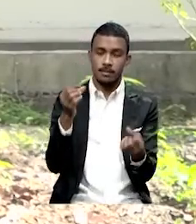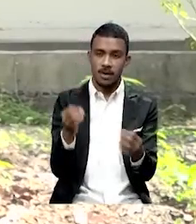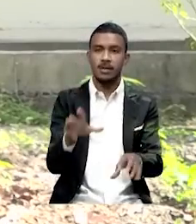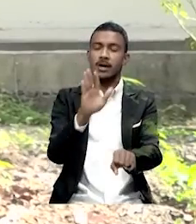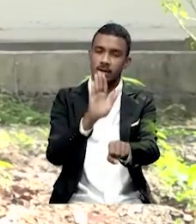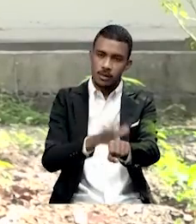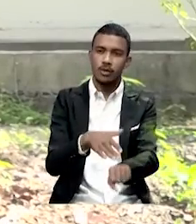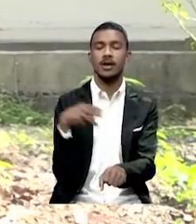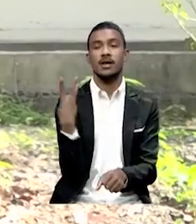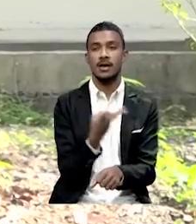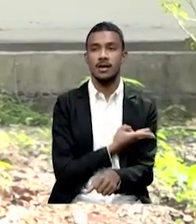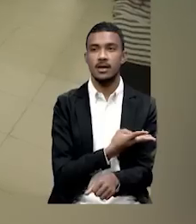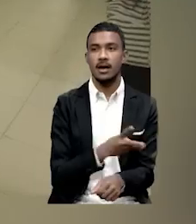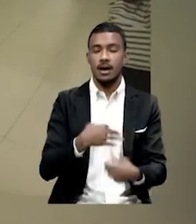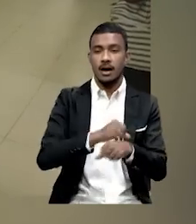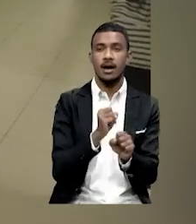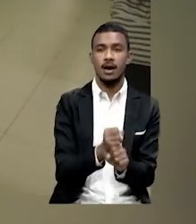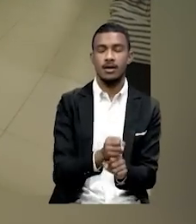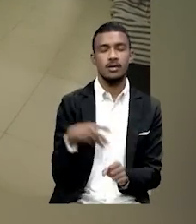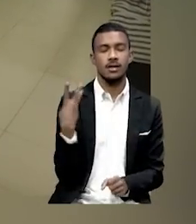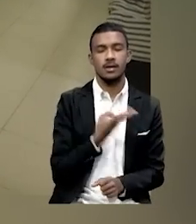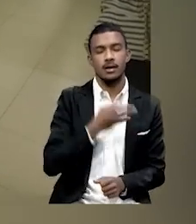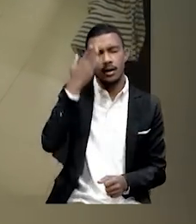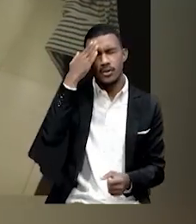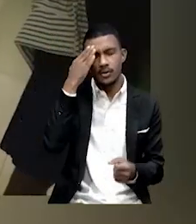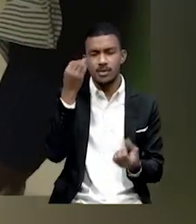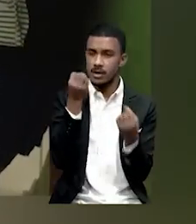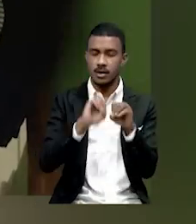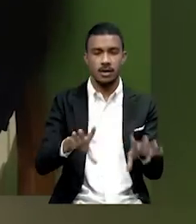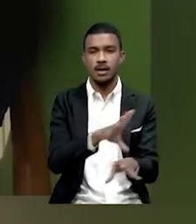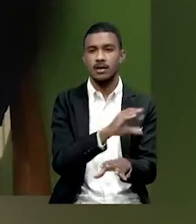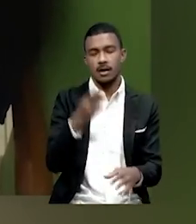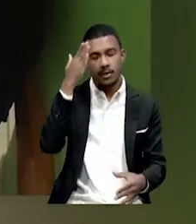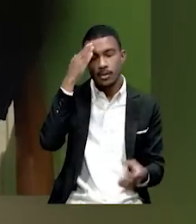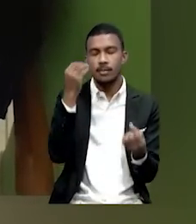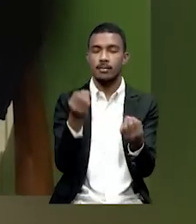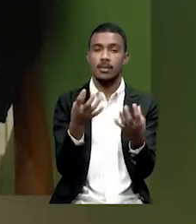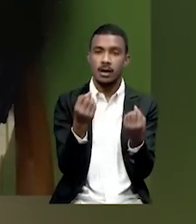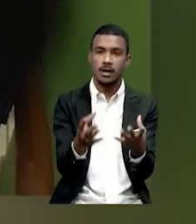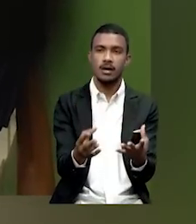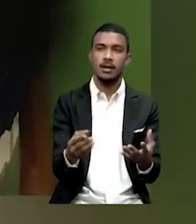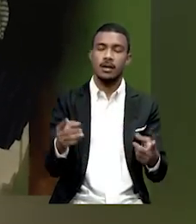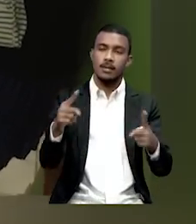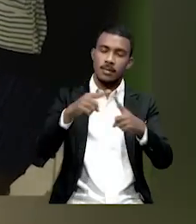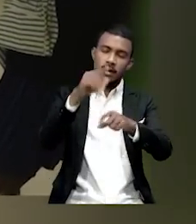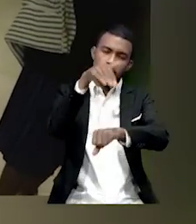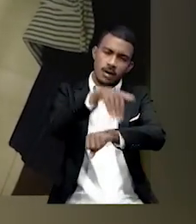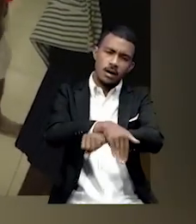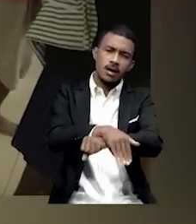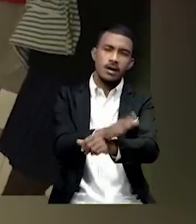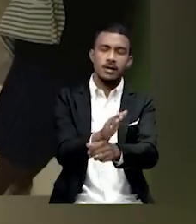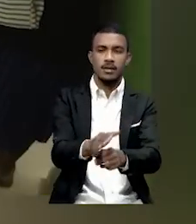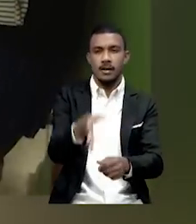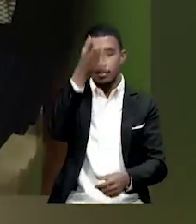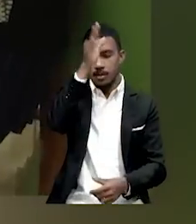hau oh ansa lu itu hanya lakon sa, hanya awan ni barak los. ne pal kalam bo tidak maromak ne